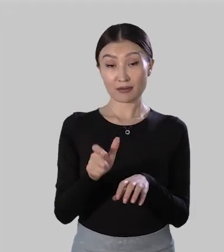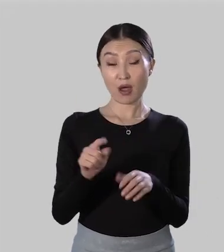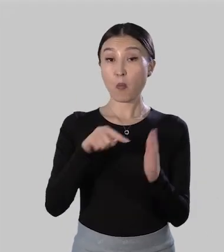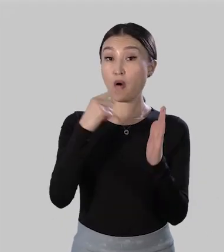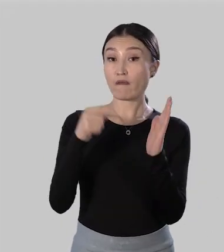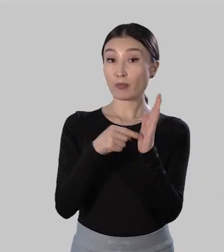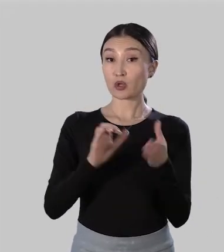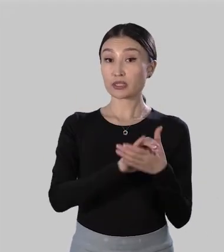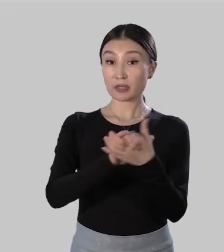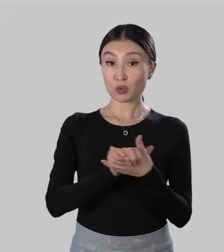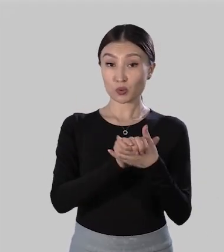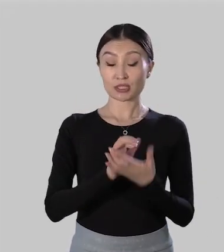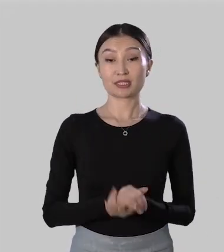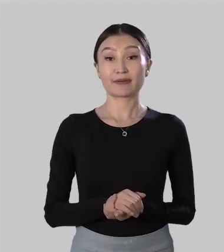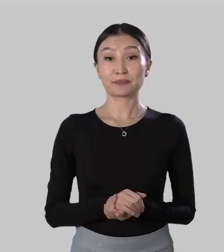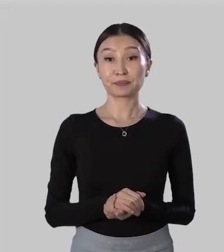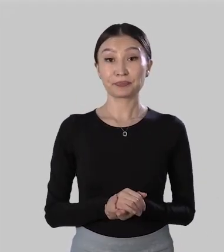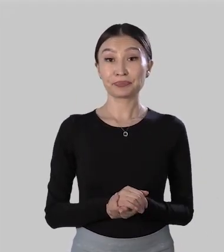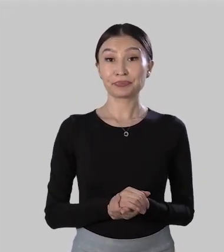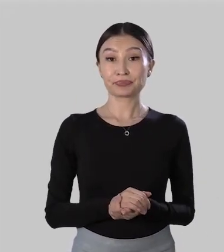вопросам сотрудничества.